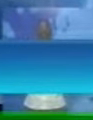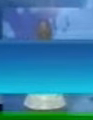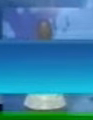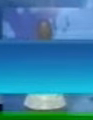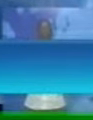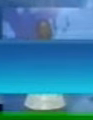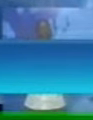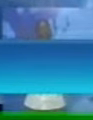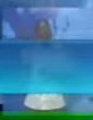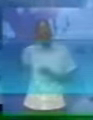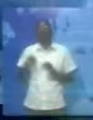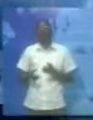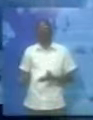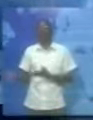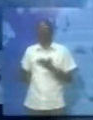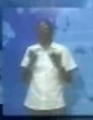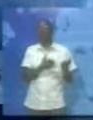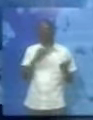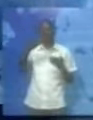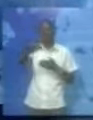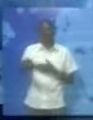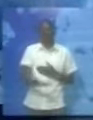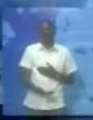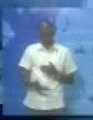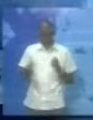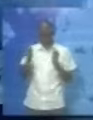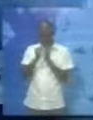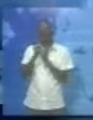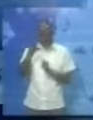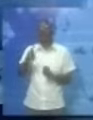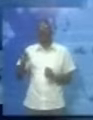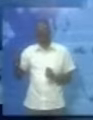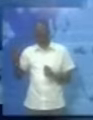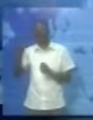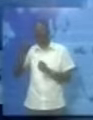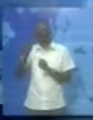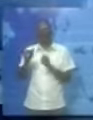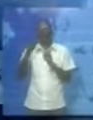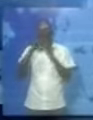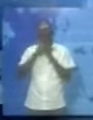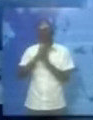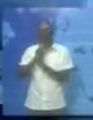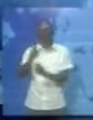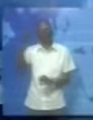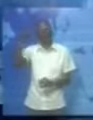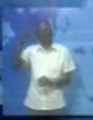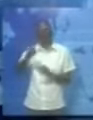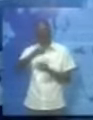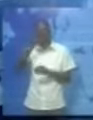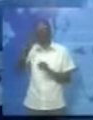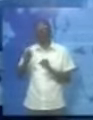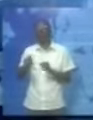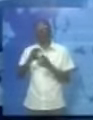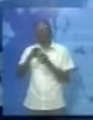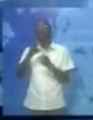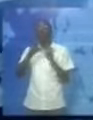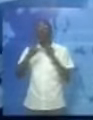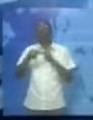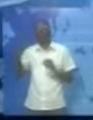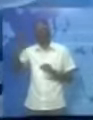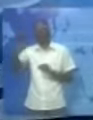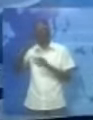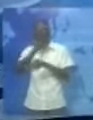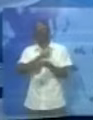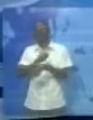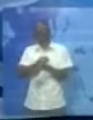page spéciale FESPACO vous apporte un invité détail. PPDA répondra aux questions de Viviane Tendrebiogo tout à l'heure. Et